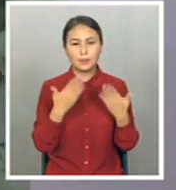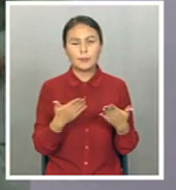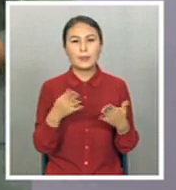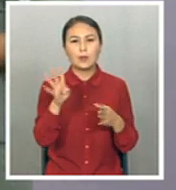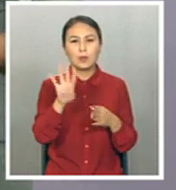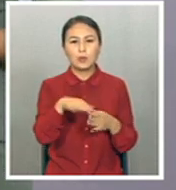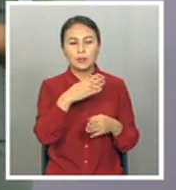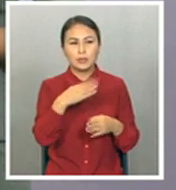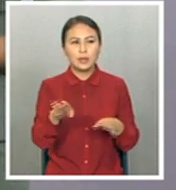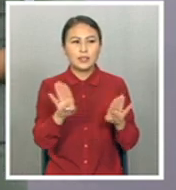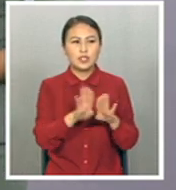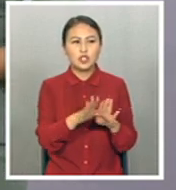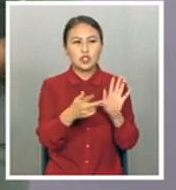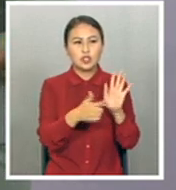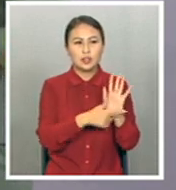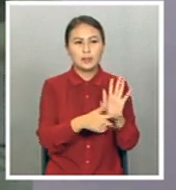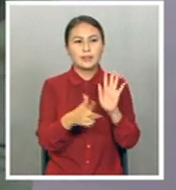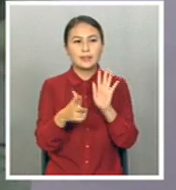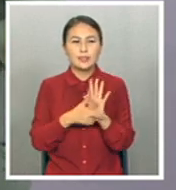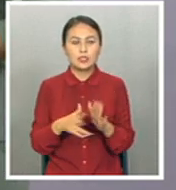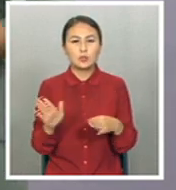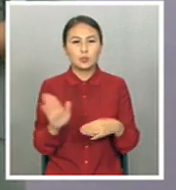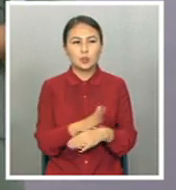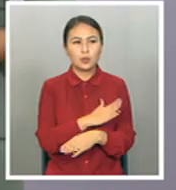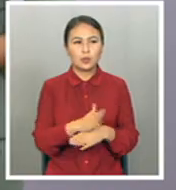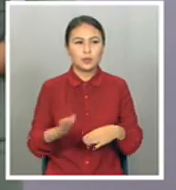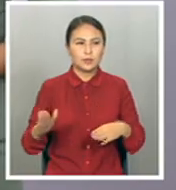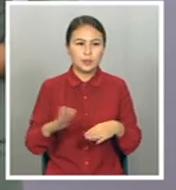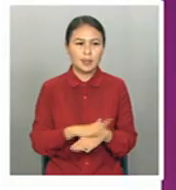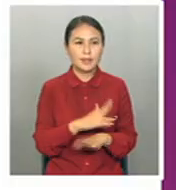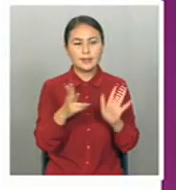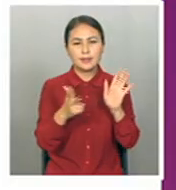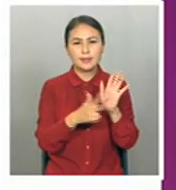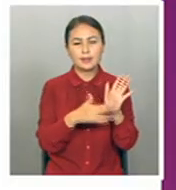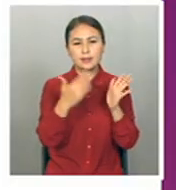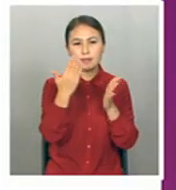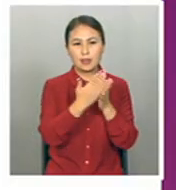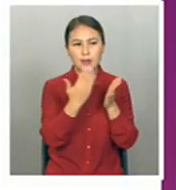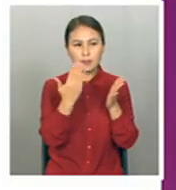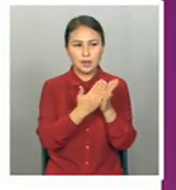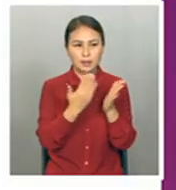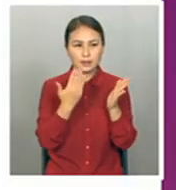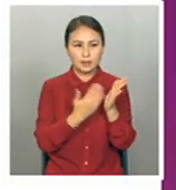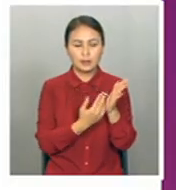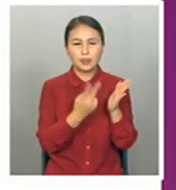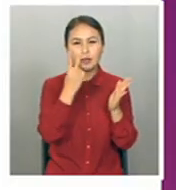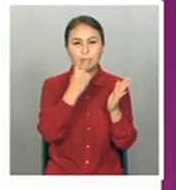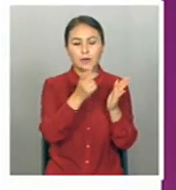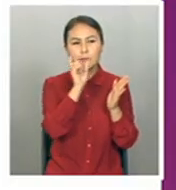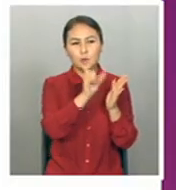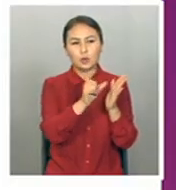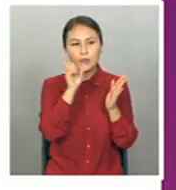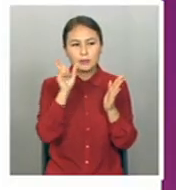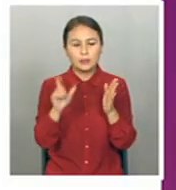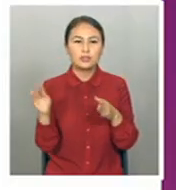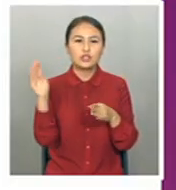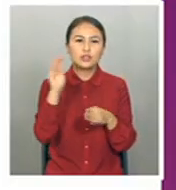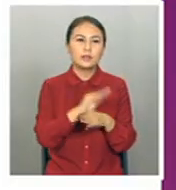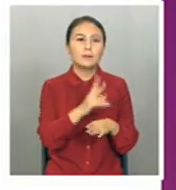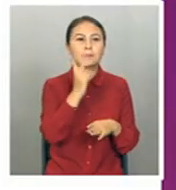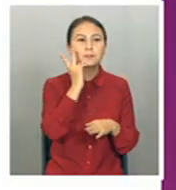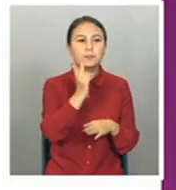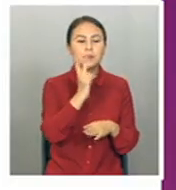өлең 7-8 буыннан, 8 тармақтан, 2 бунақтан және